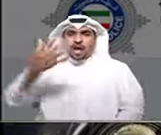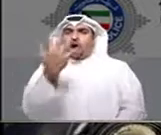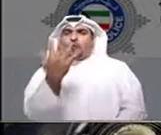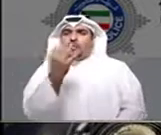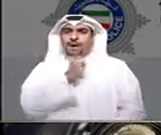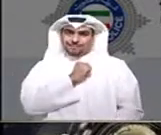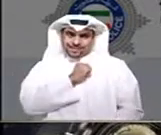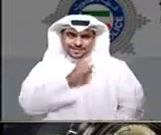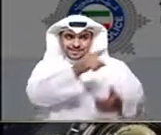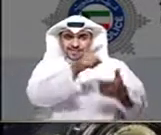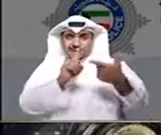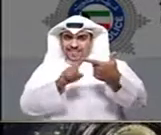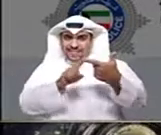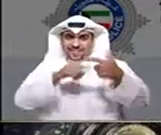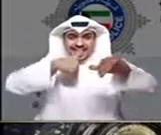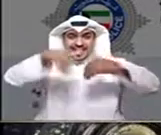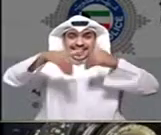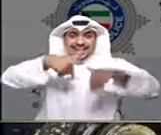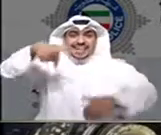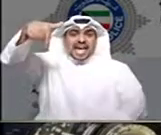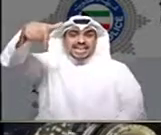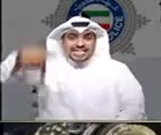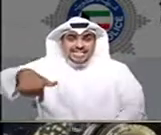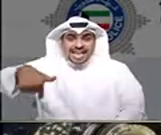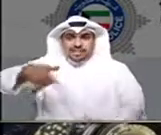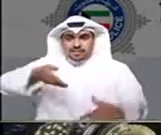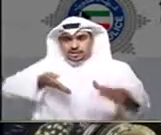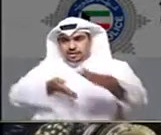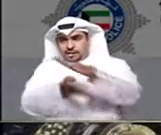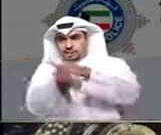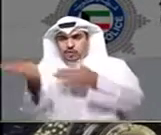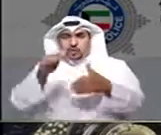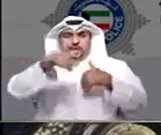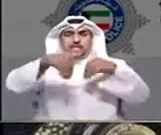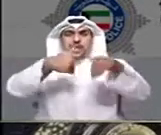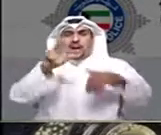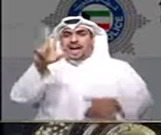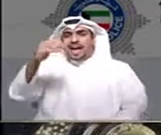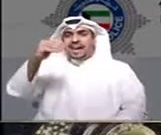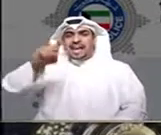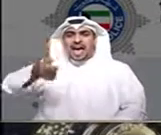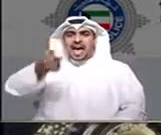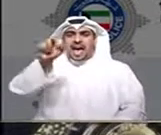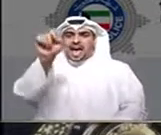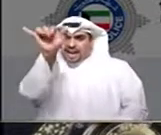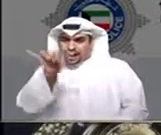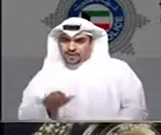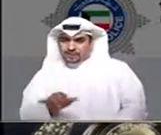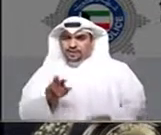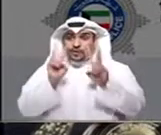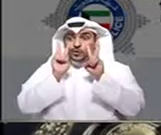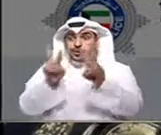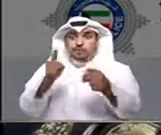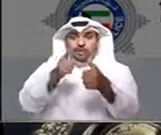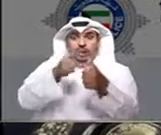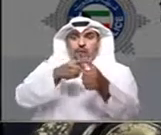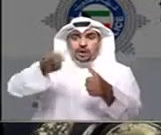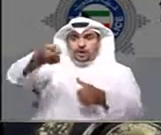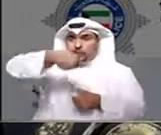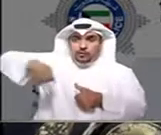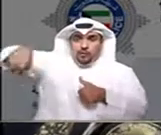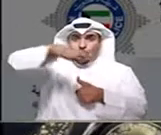طريق الدائر السادس باتجاه المسيلة الدخول إلى شارع محمد العفاسي حتى الوصول للدوار والانعطاف إلى اليسار